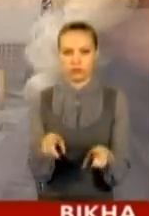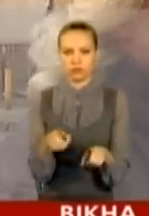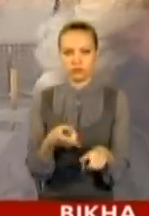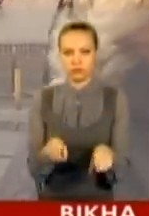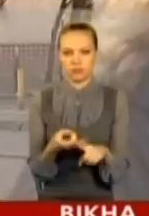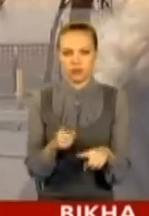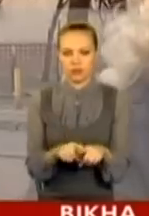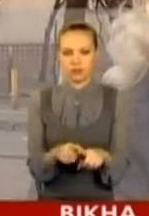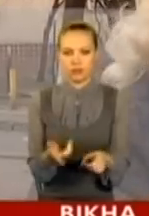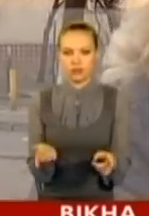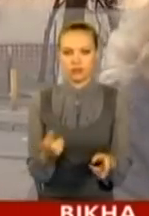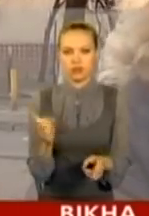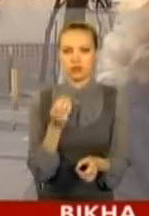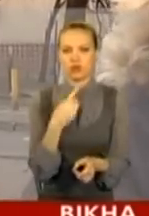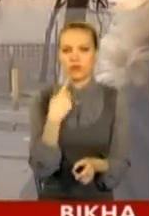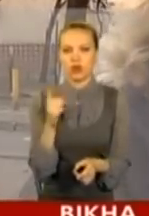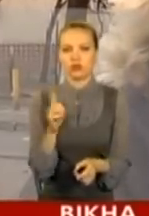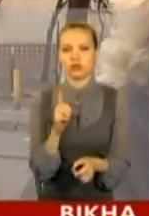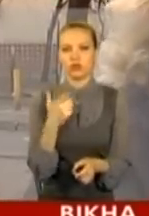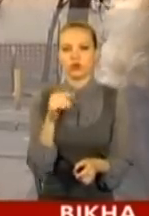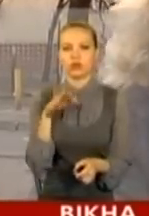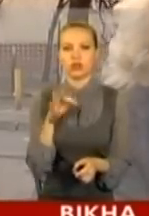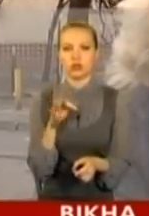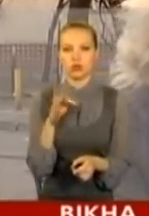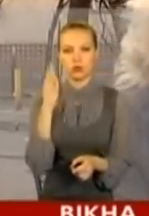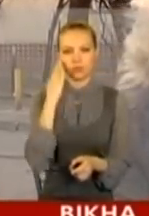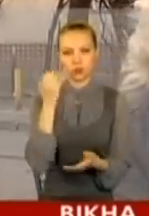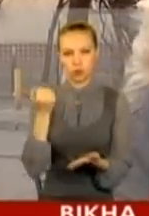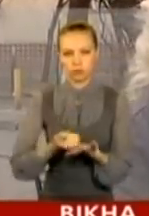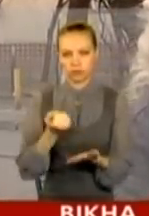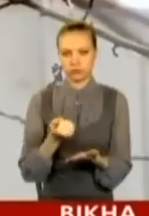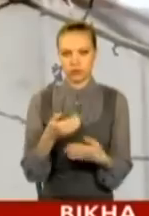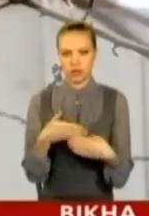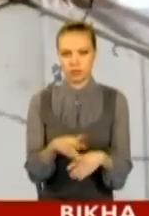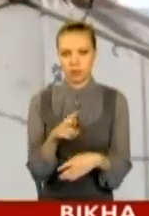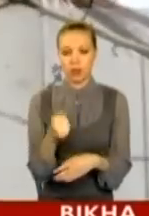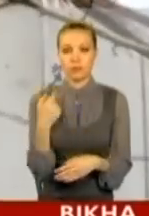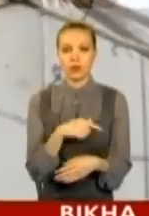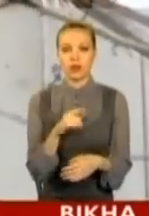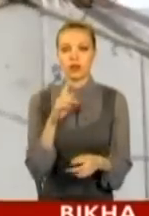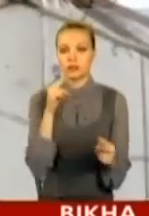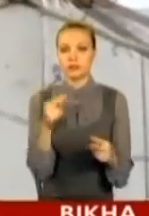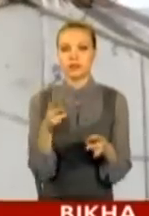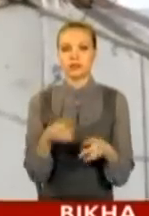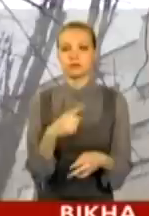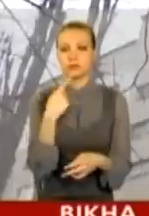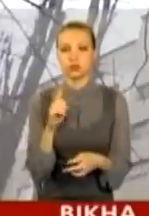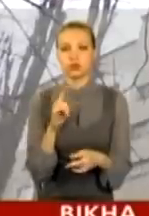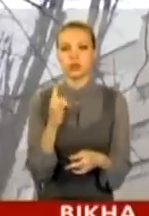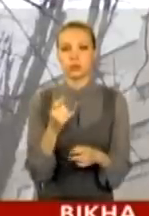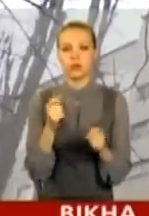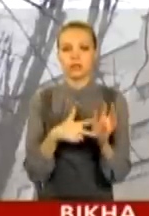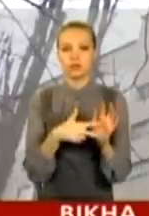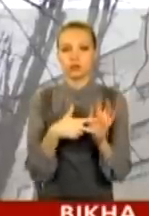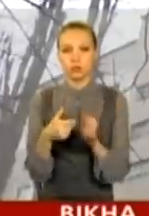це, що говорять, що вона десь там віском ударилась сильно, розбила. Свідки трагедії розповідають, немовля з 8-го